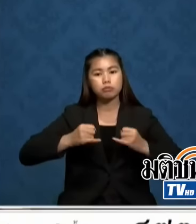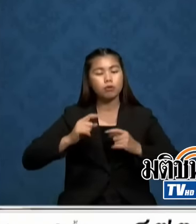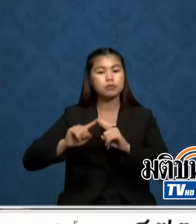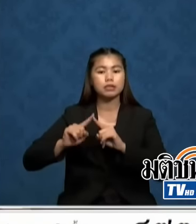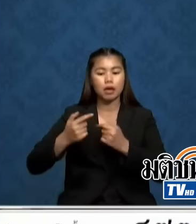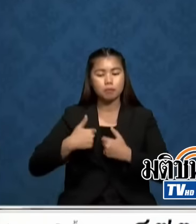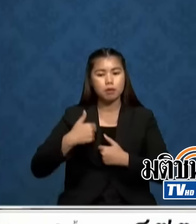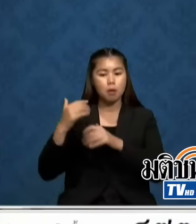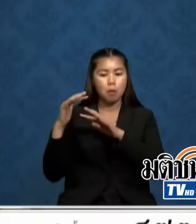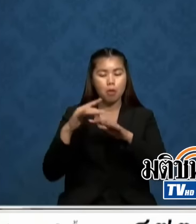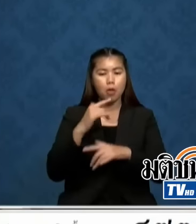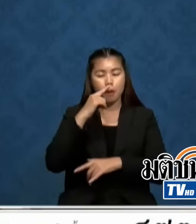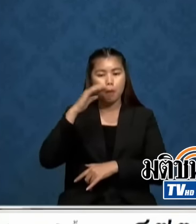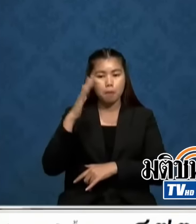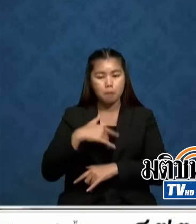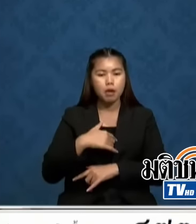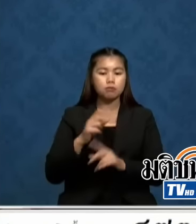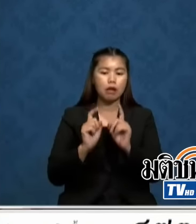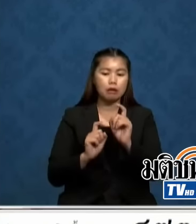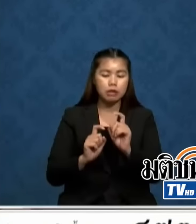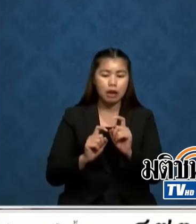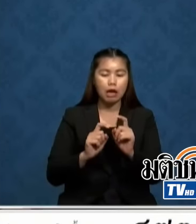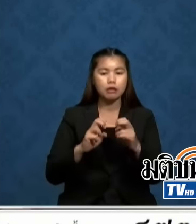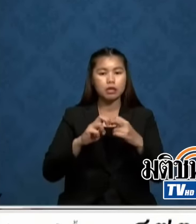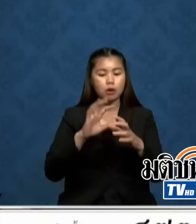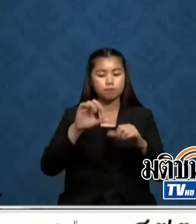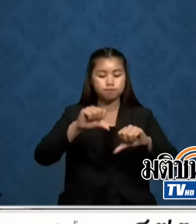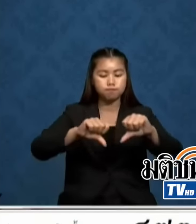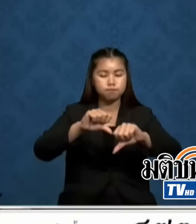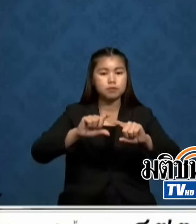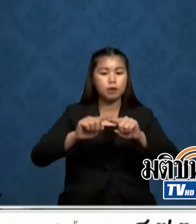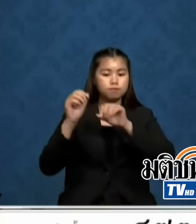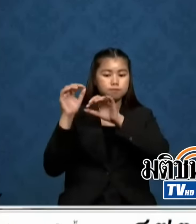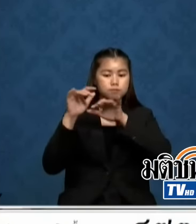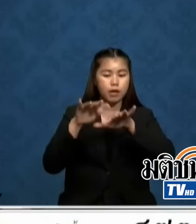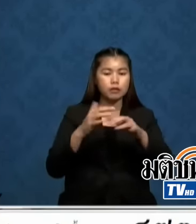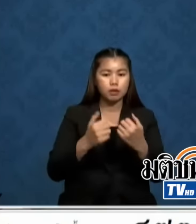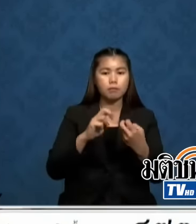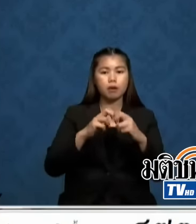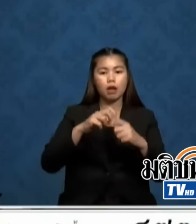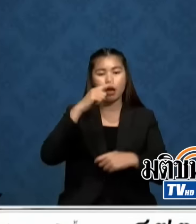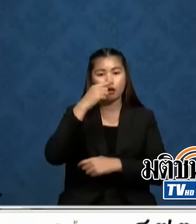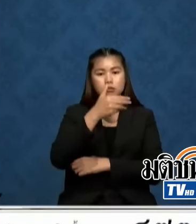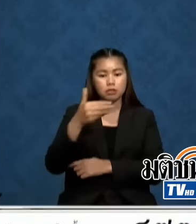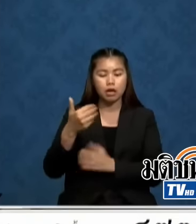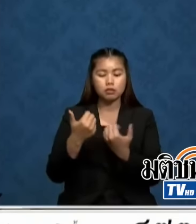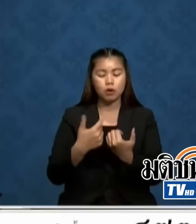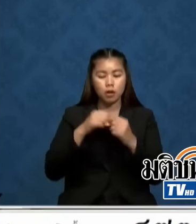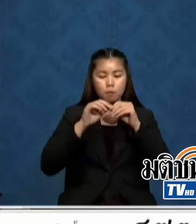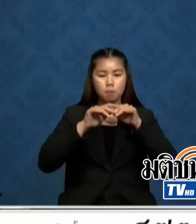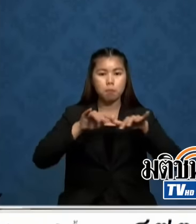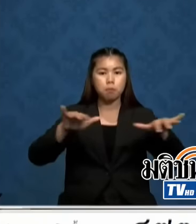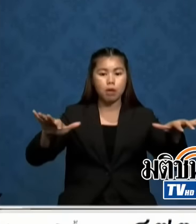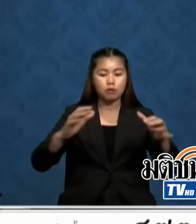ปล่อยสารพิษรั่วไหลก็คือกากแคดเมียมนั่นเองจนกลายเป็นปัญหาระดับชาติทำให้การปนเปื้อนออกไปในวง